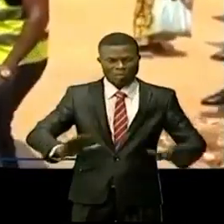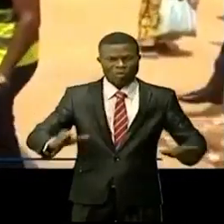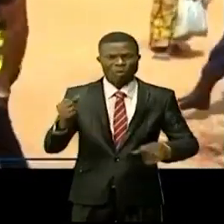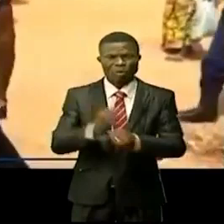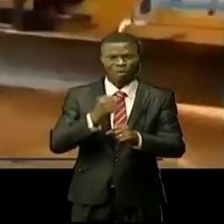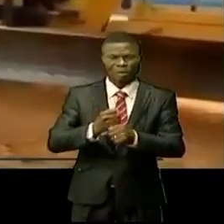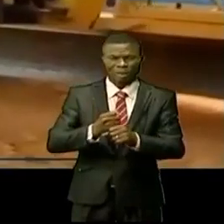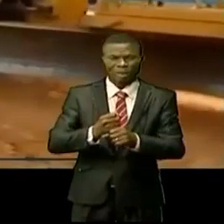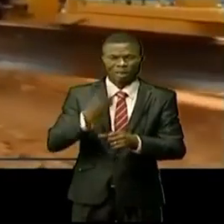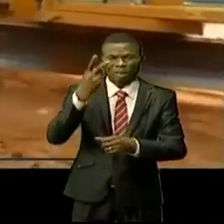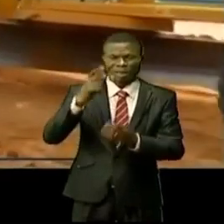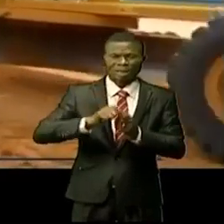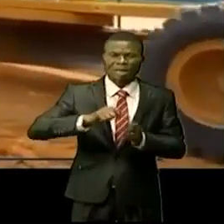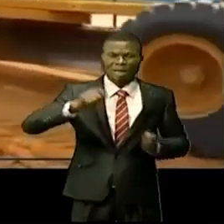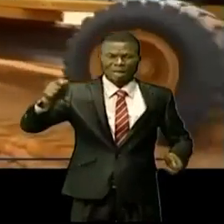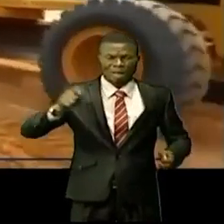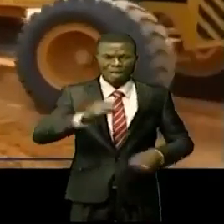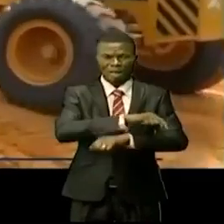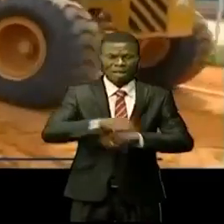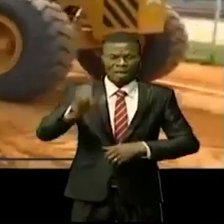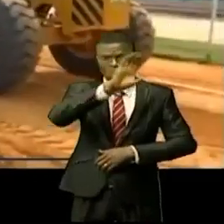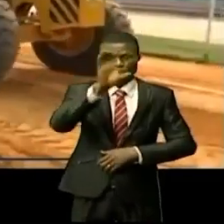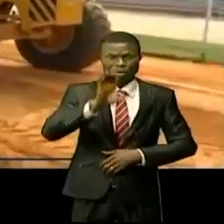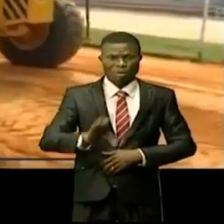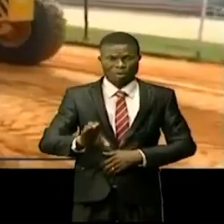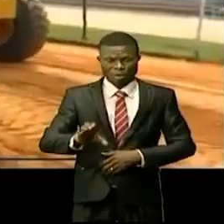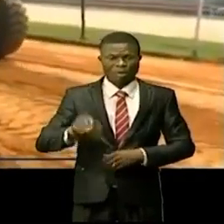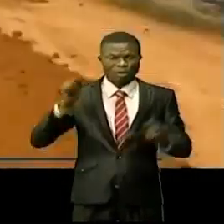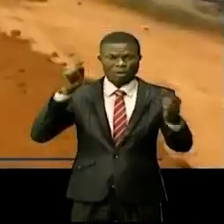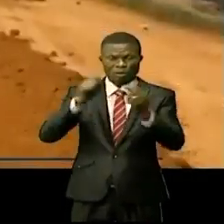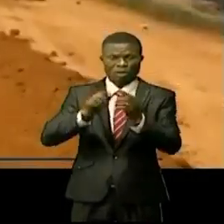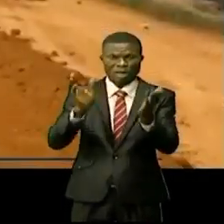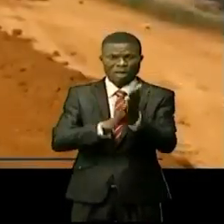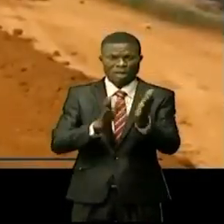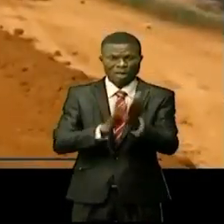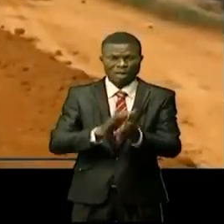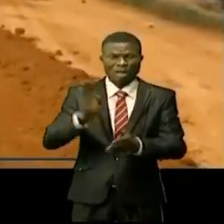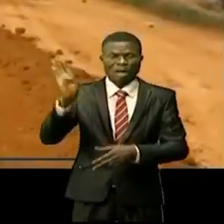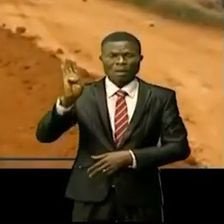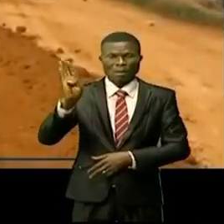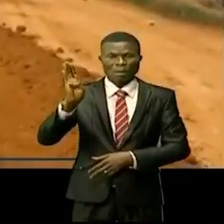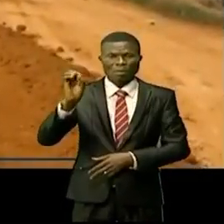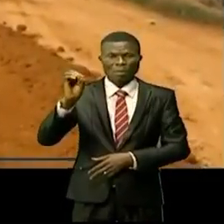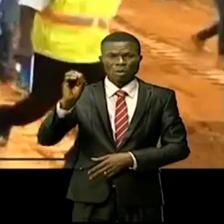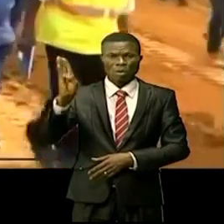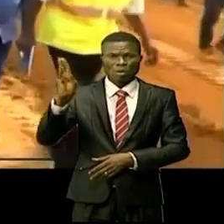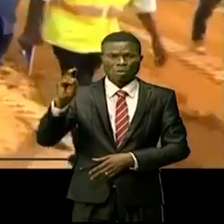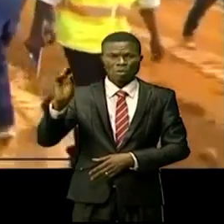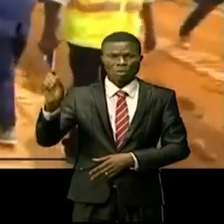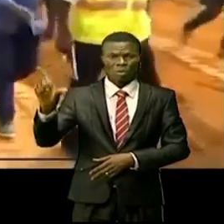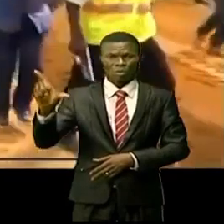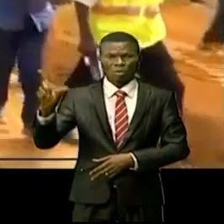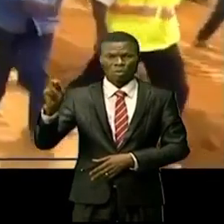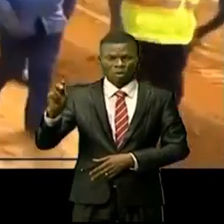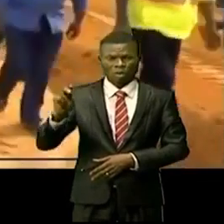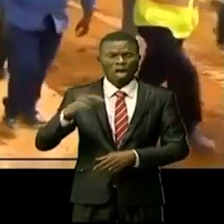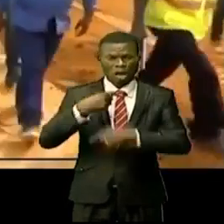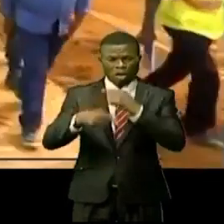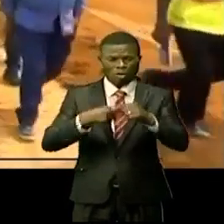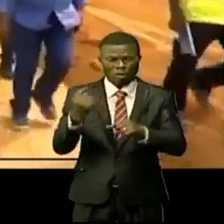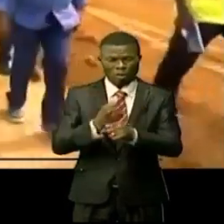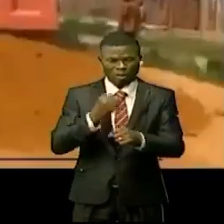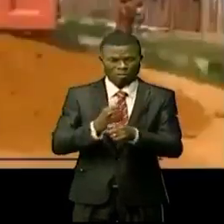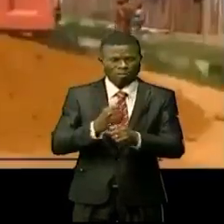2 km qui partent du bureau communal de Mangobo jusqu'à l'école Bobokoli sur la route Soteski, lancée IAP, les